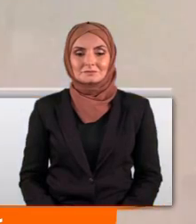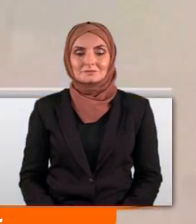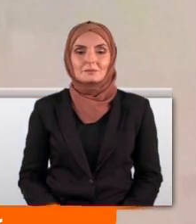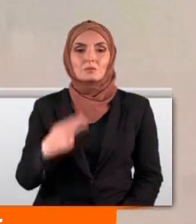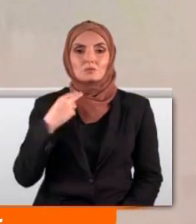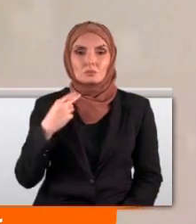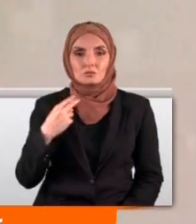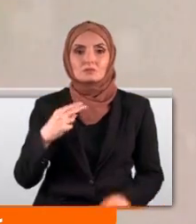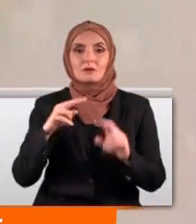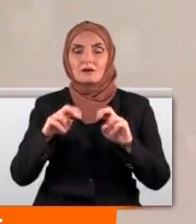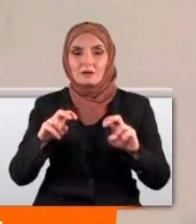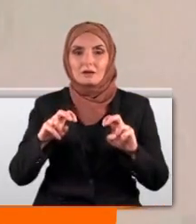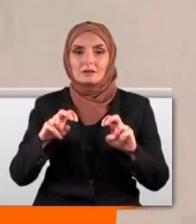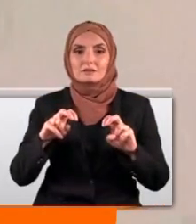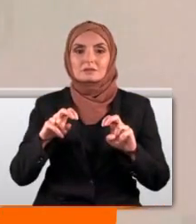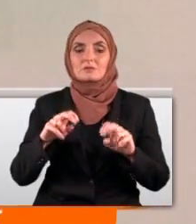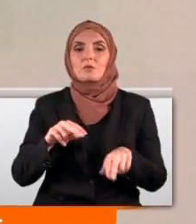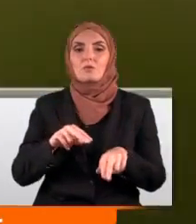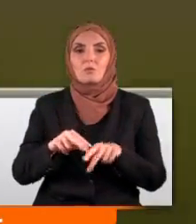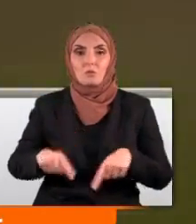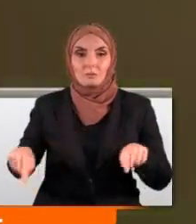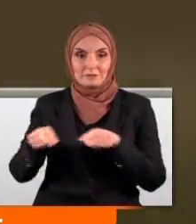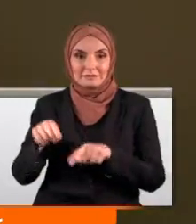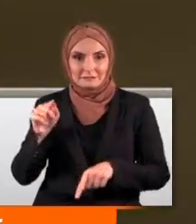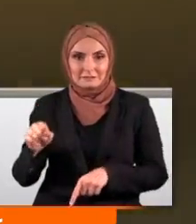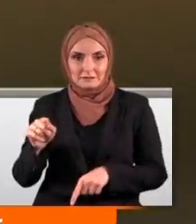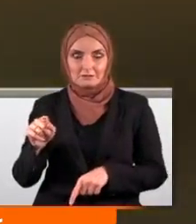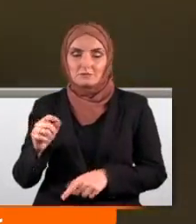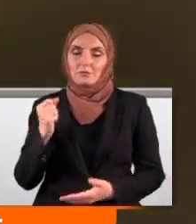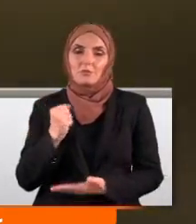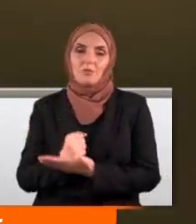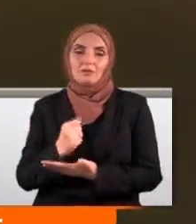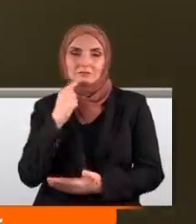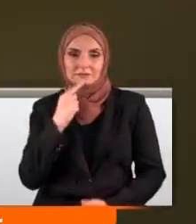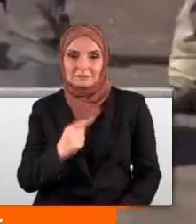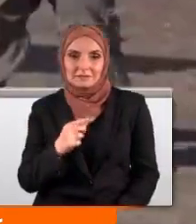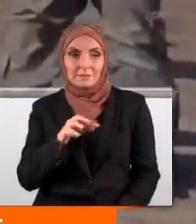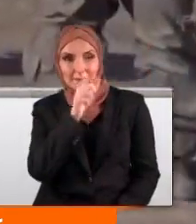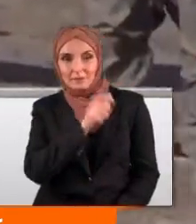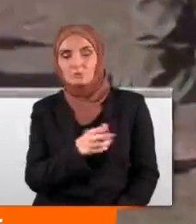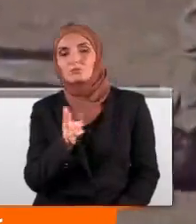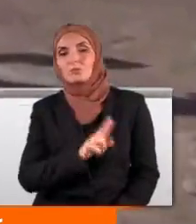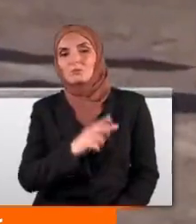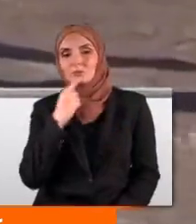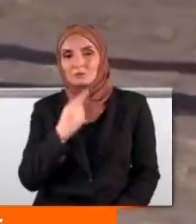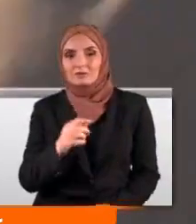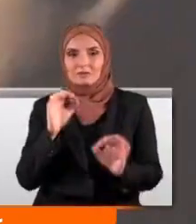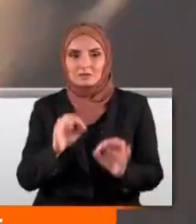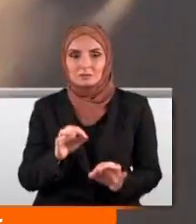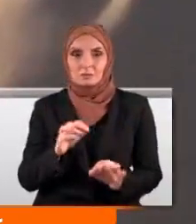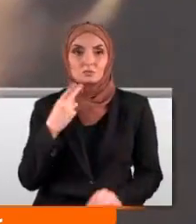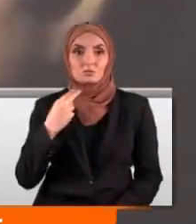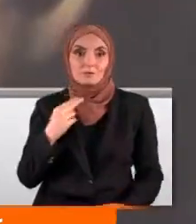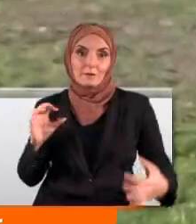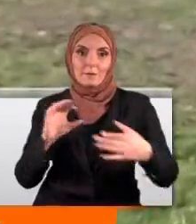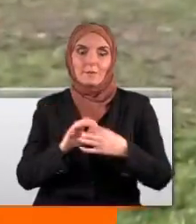Rusya Araştırma Komitesi teyit etti. Prigojin'in ölümü kesinleşti. Moskova şimdi gözünü Rusya'ya bağlılık yemin etmesi beklenen Wagner'e